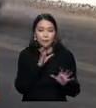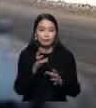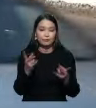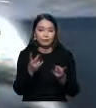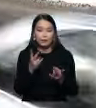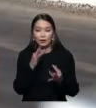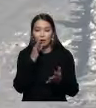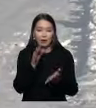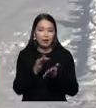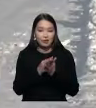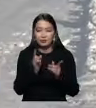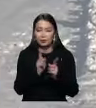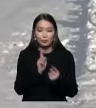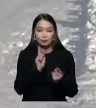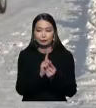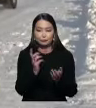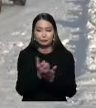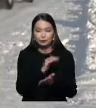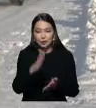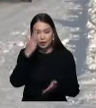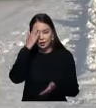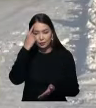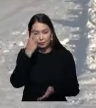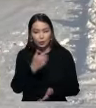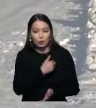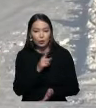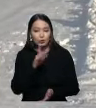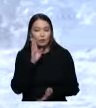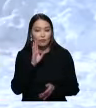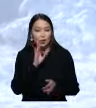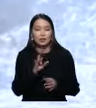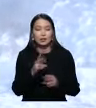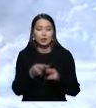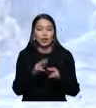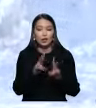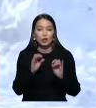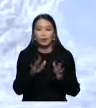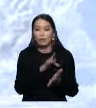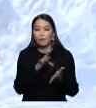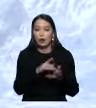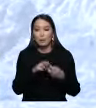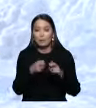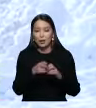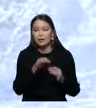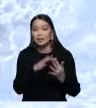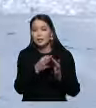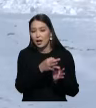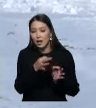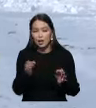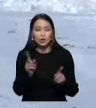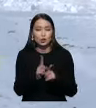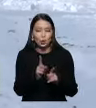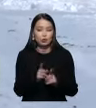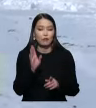ответа чиновники так и не дали. Между тем отмечу, что с водоснабжением не все в порядке не только в городе, но и в сельских населенных пунктах